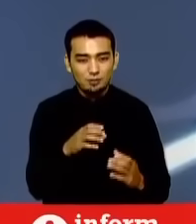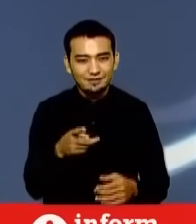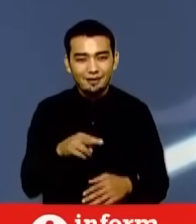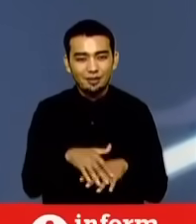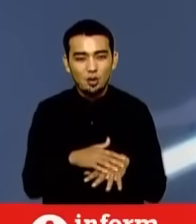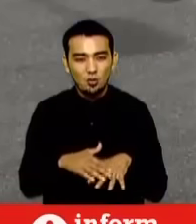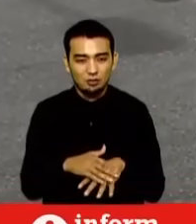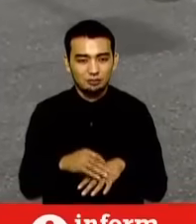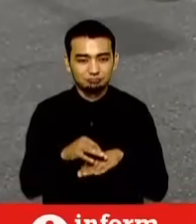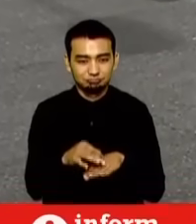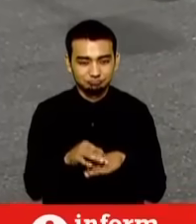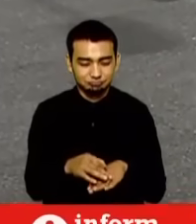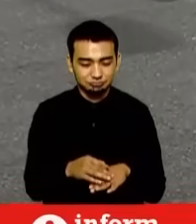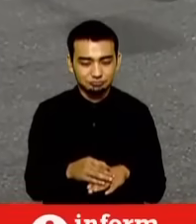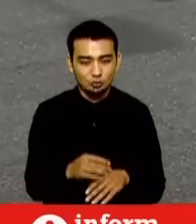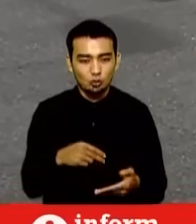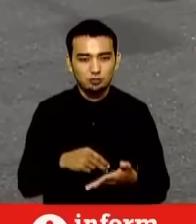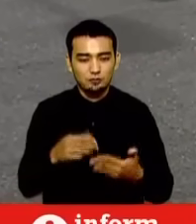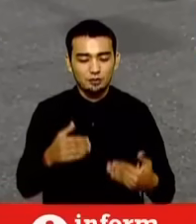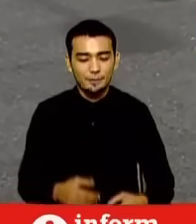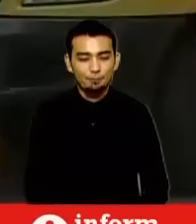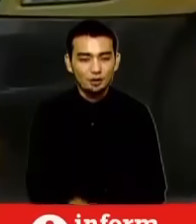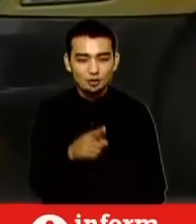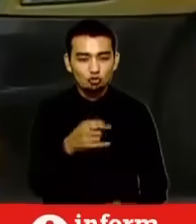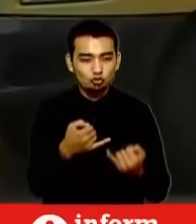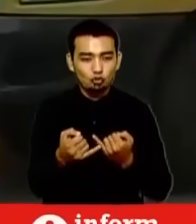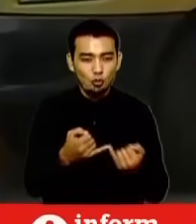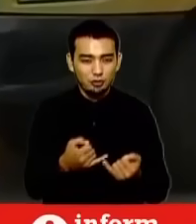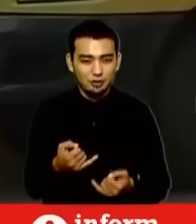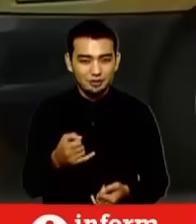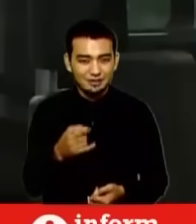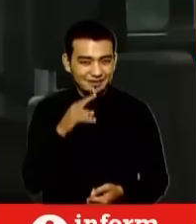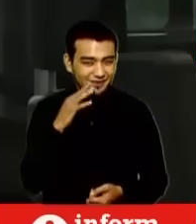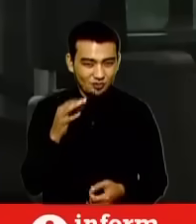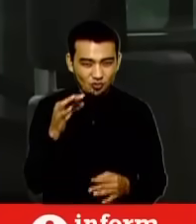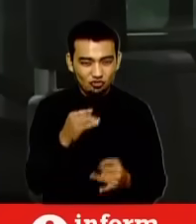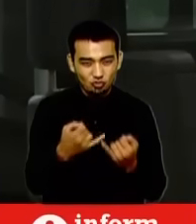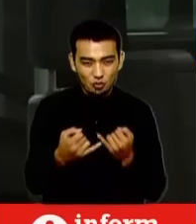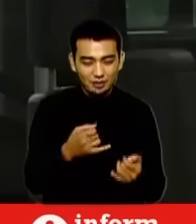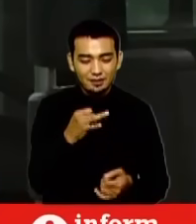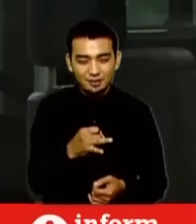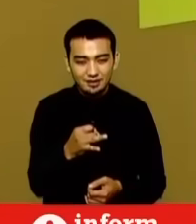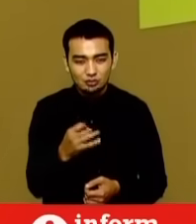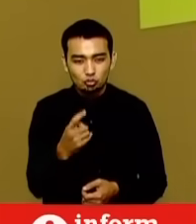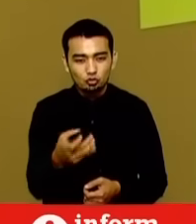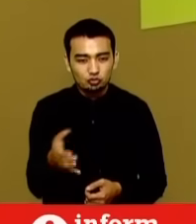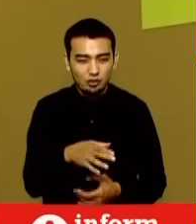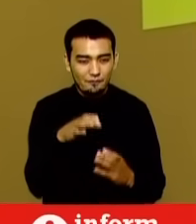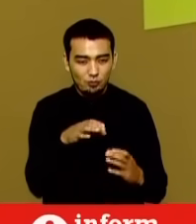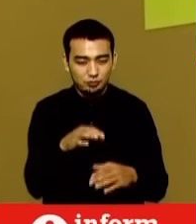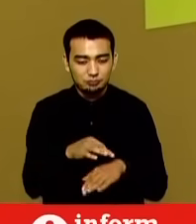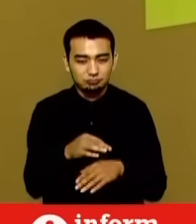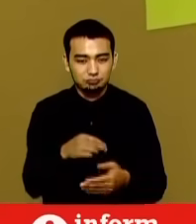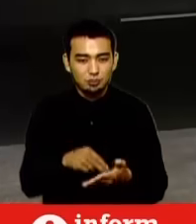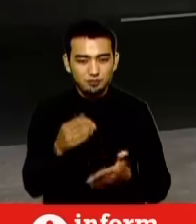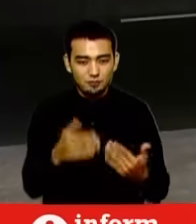сатып алынған. Сары түсті ерекше дизайнды 100 автобус 42 айынан бастап бастауыш сынып оқушыларын тасымалдайды. Осыған байланысты